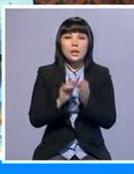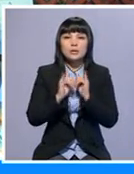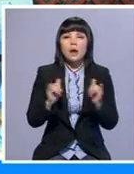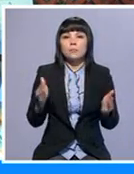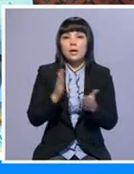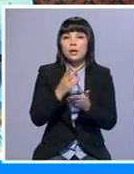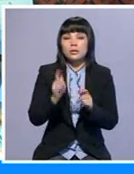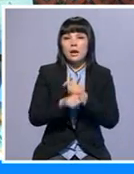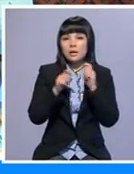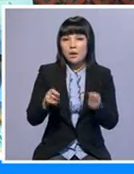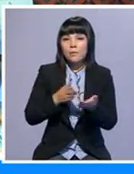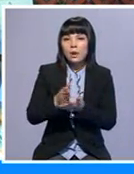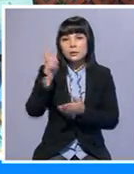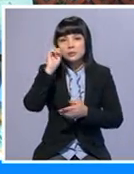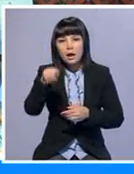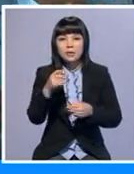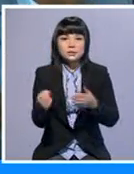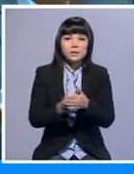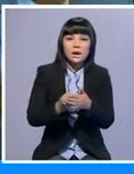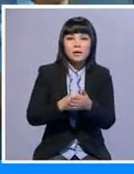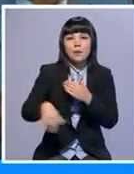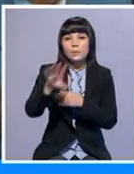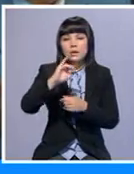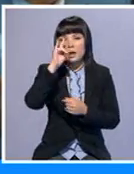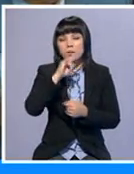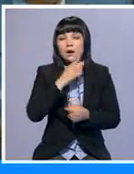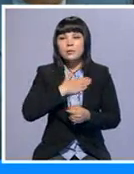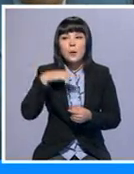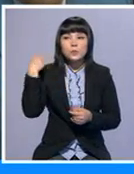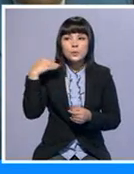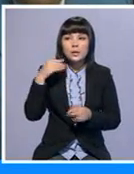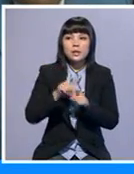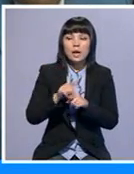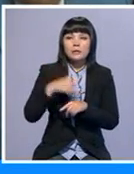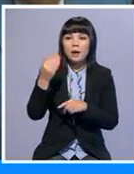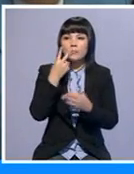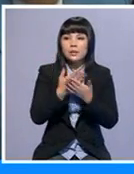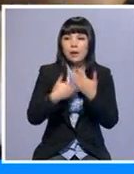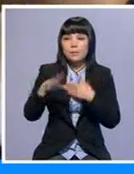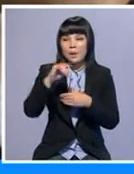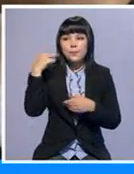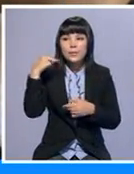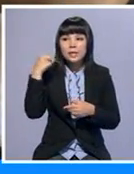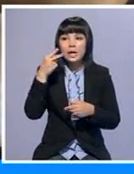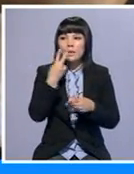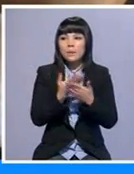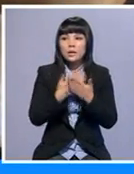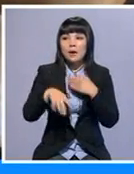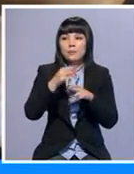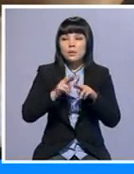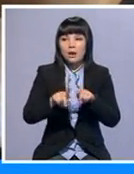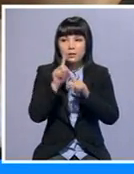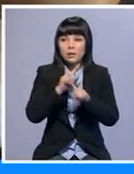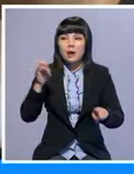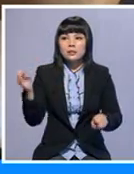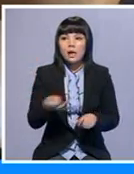биік асуларды бағындыра білген мемлекет. Түркиялық қандастарымыздың пікірі осындай. Ағайындарымыз президент жолдауына ерекше мән беріп, Қазақстан осы